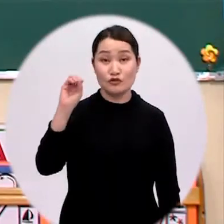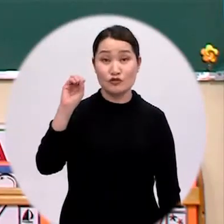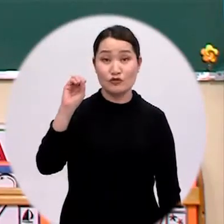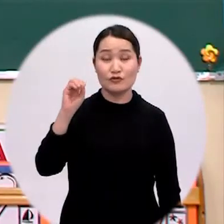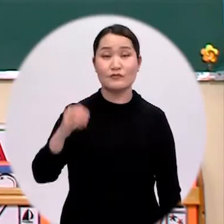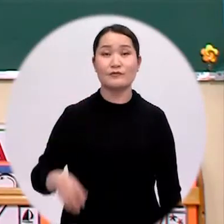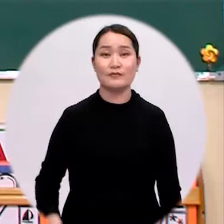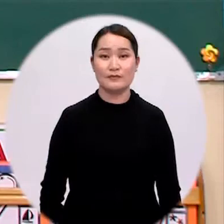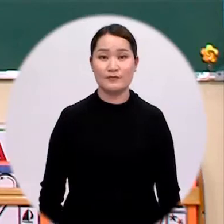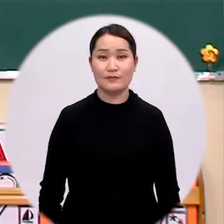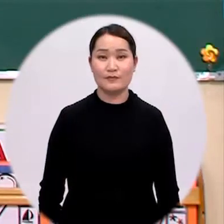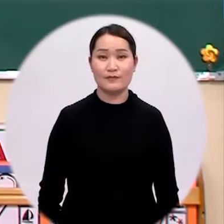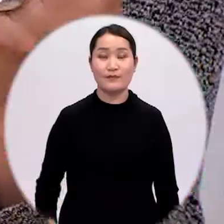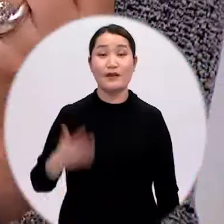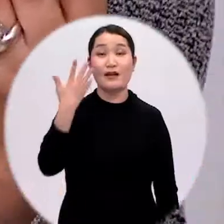40,